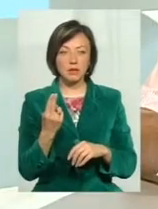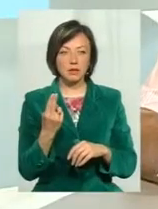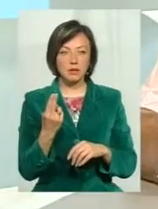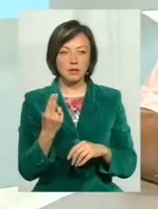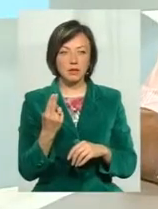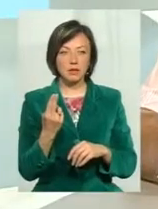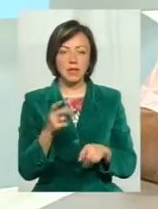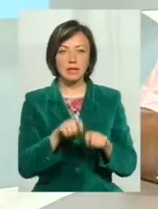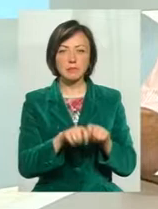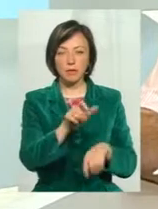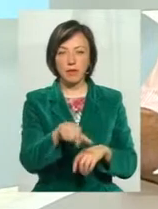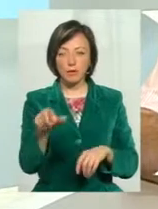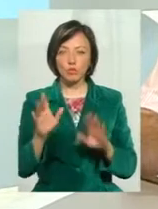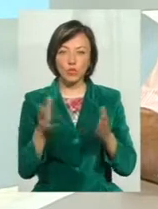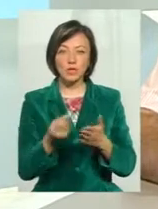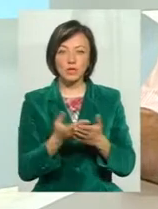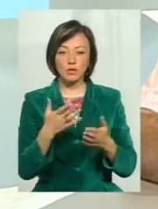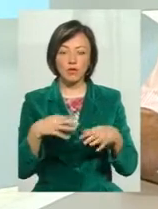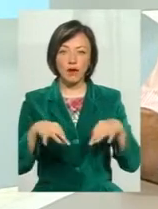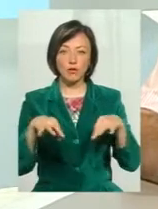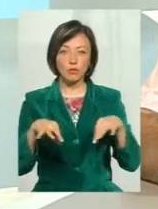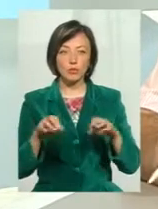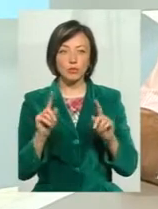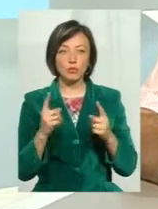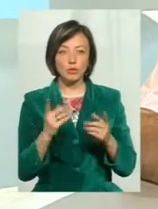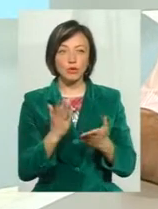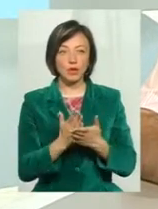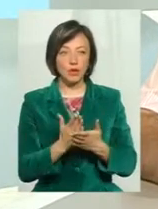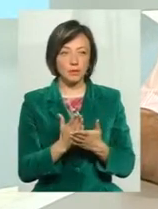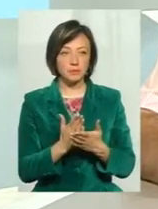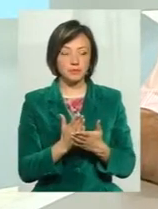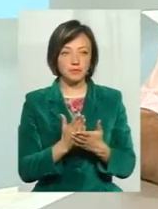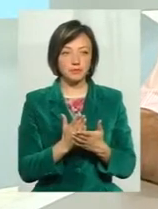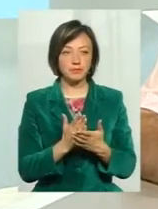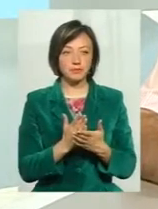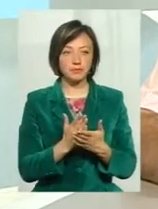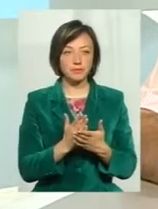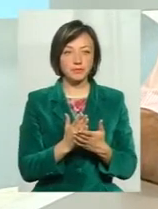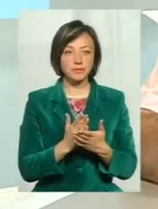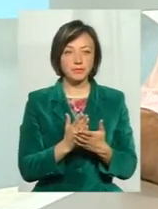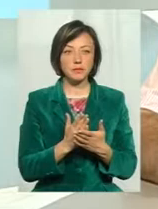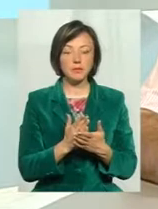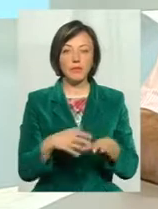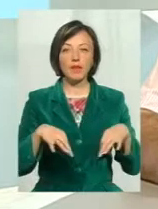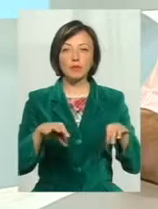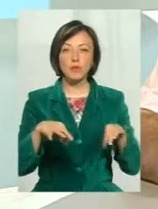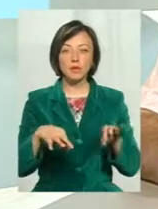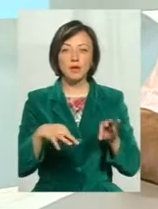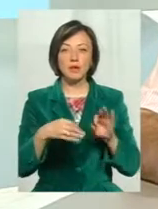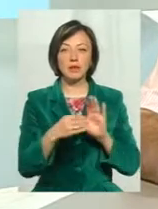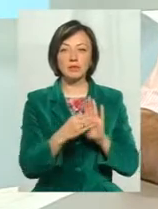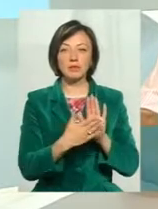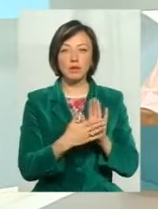будемо оцінювати, скажімо так, той автомобіль, тому що є, скажімо так, автомобіль з реєстрацією до 5